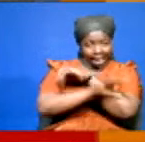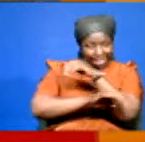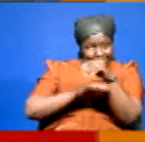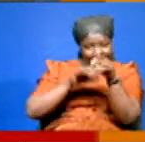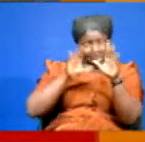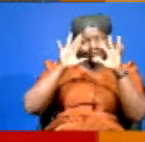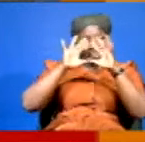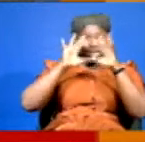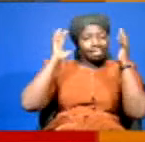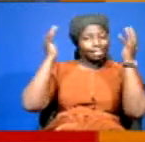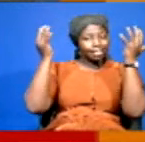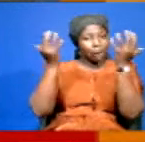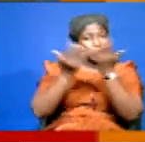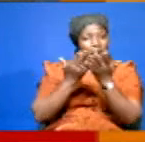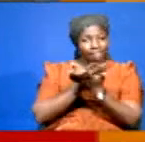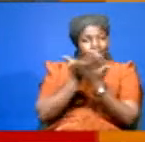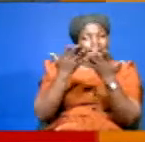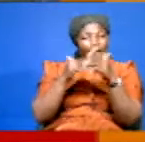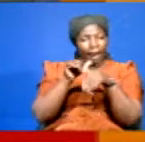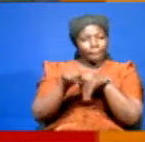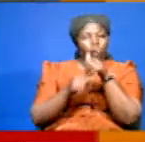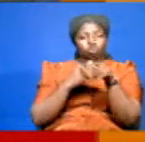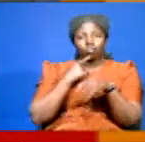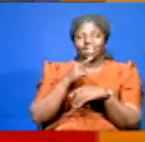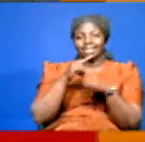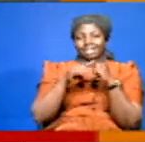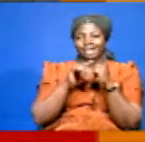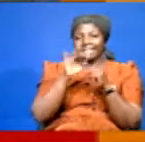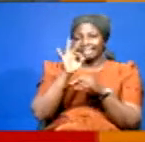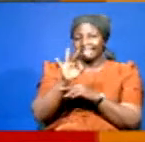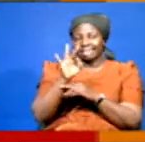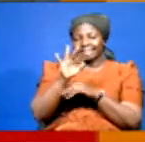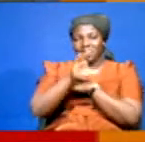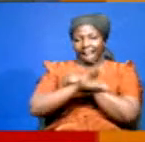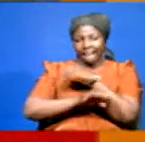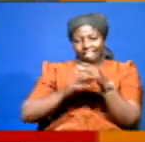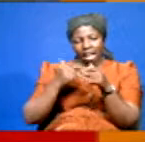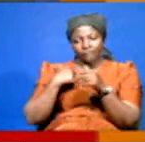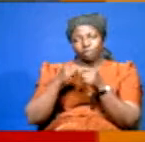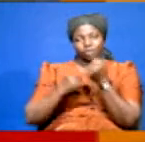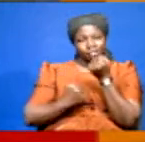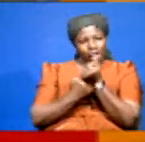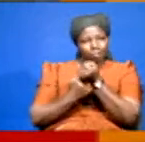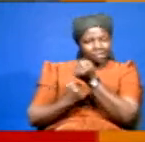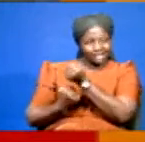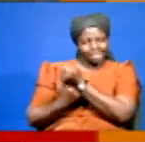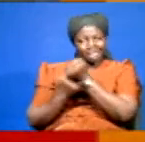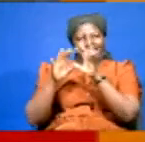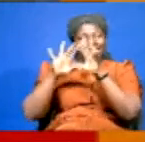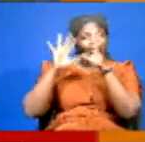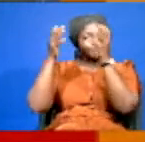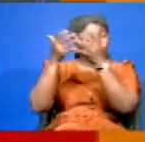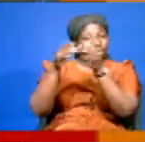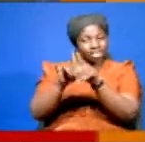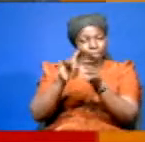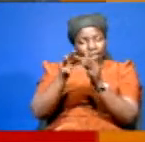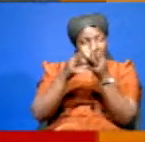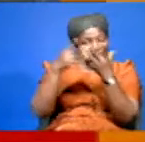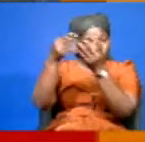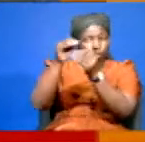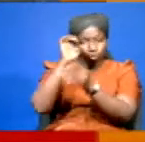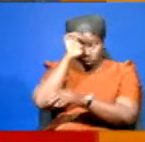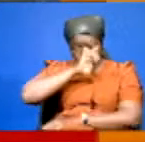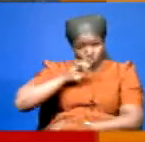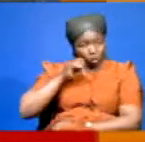duniani, karibu nchi 163 ziko na subsidies dunia mzima. Hata ukienda Europa bado kuna subsidies. Lakini